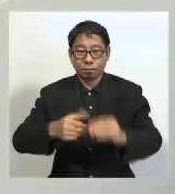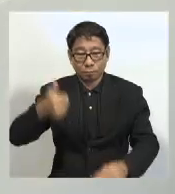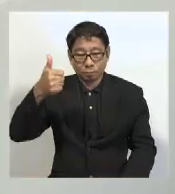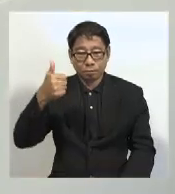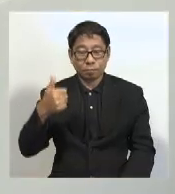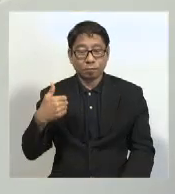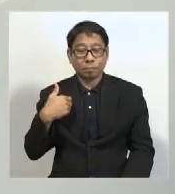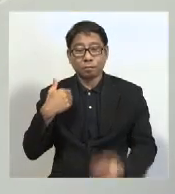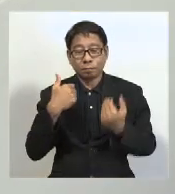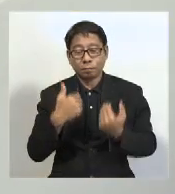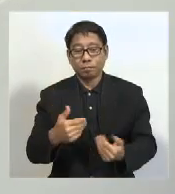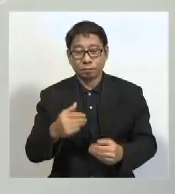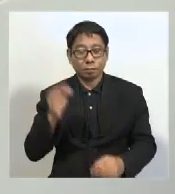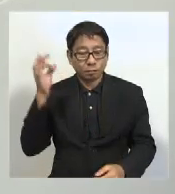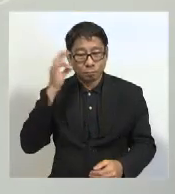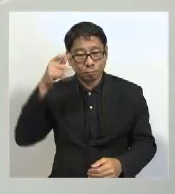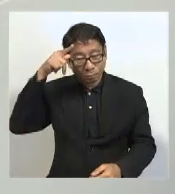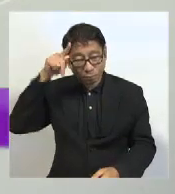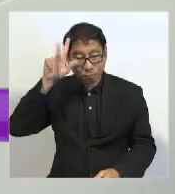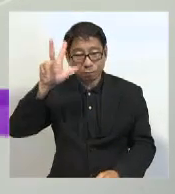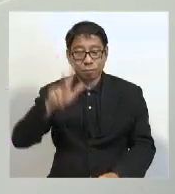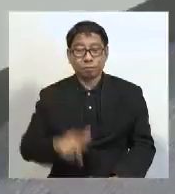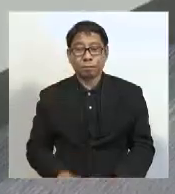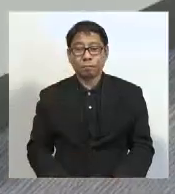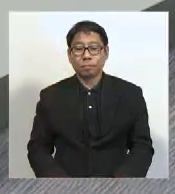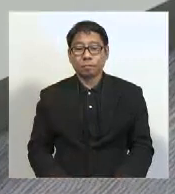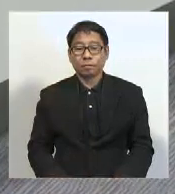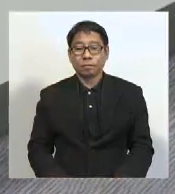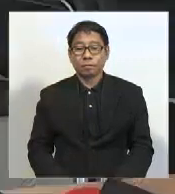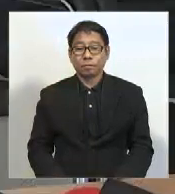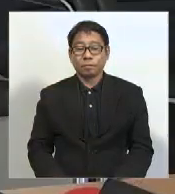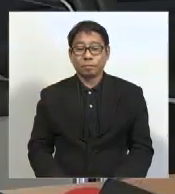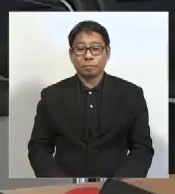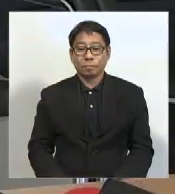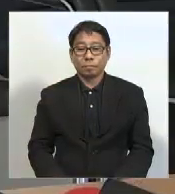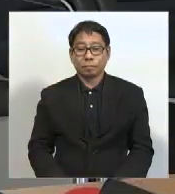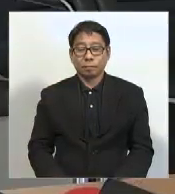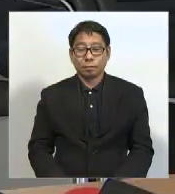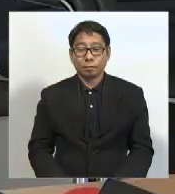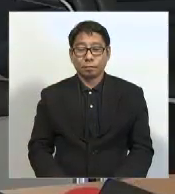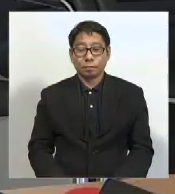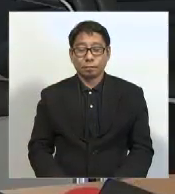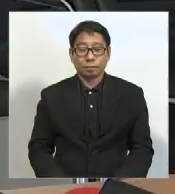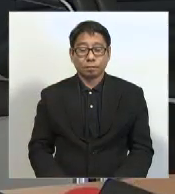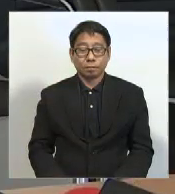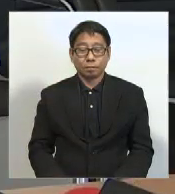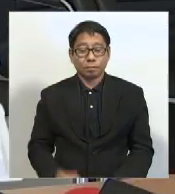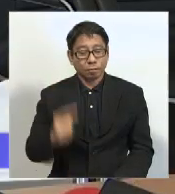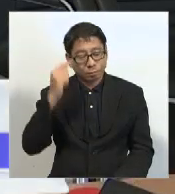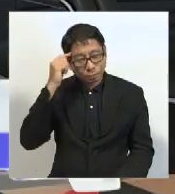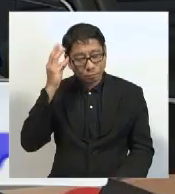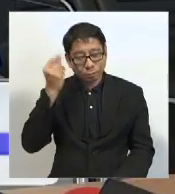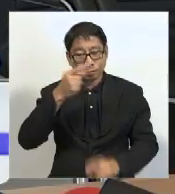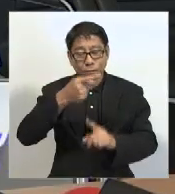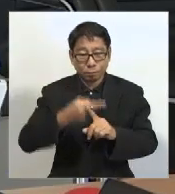ค่ะฟังเสียงคุณภูมิธรรมเวชยชัยกันหน่อยค่ะ ก็คิดว่าคงเป็นช่วงประมา